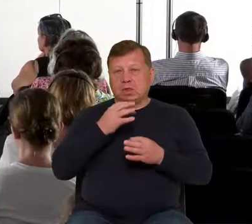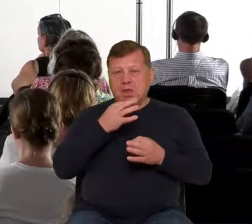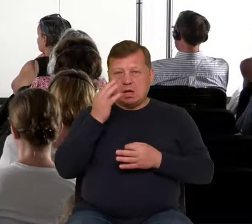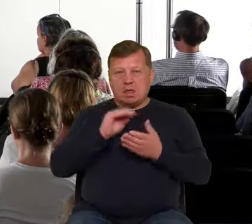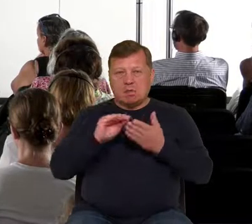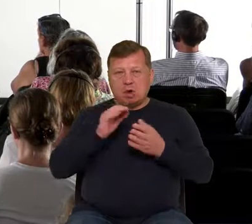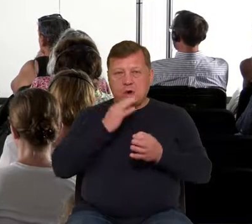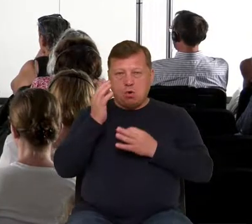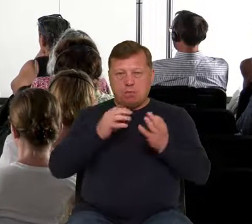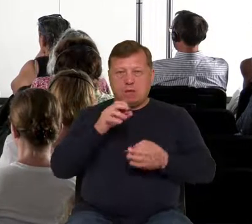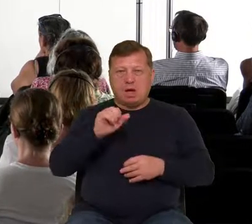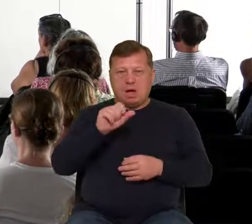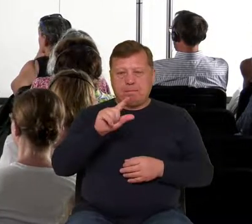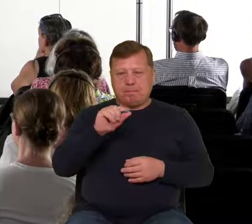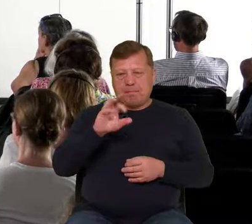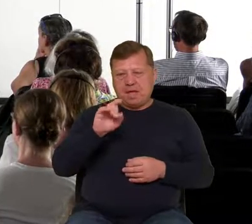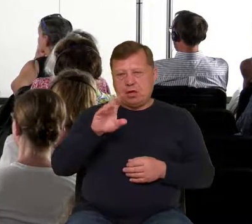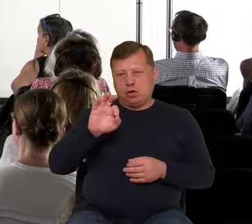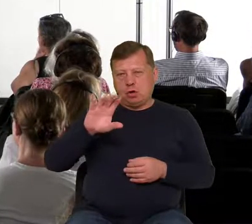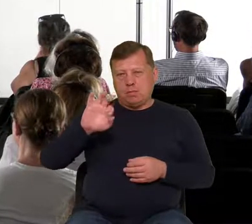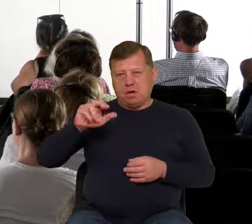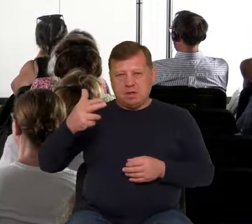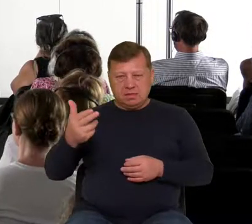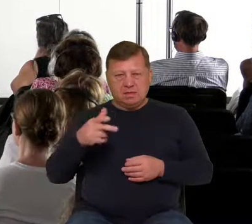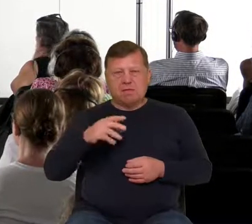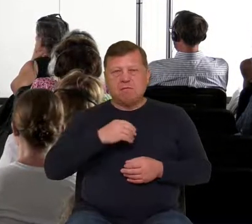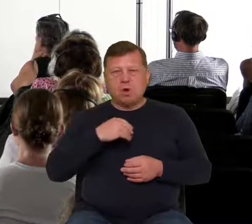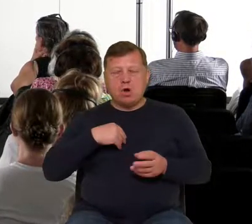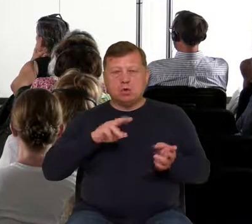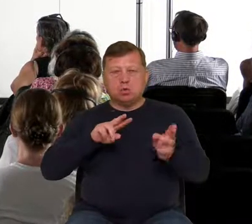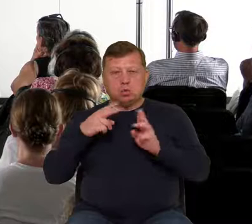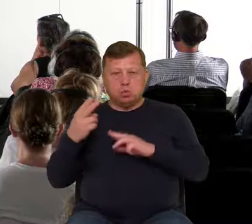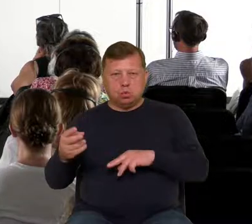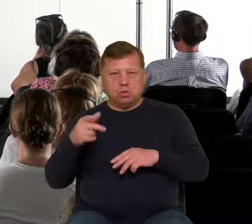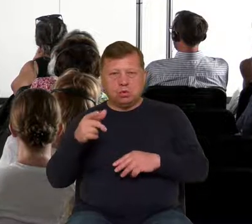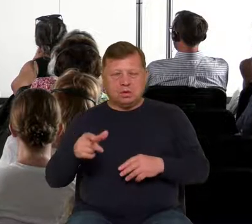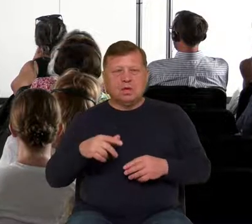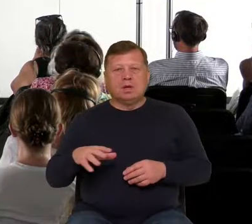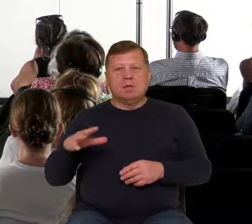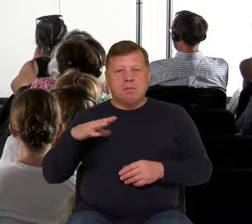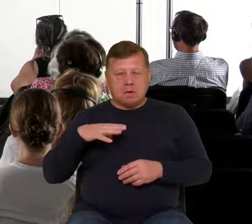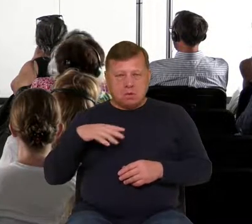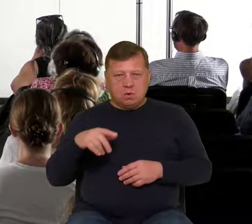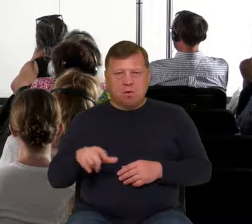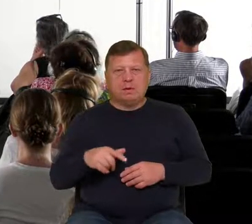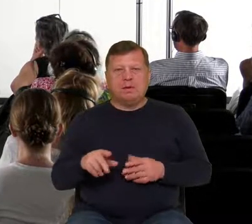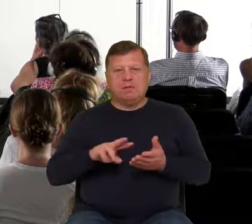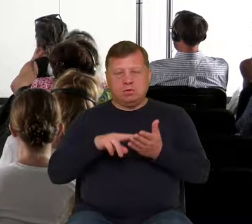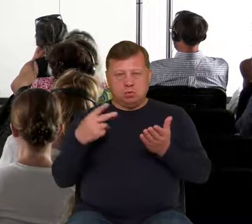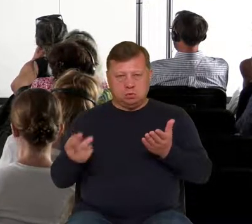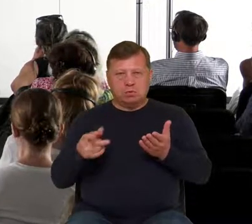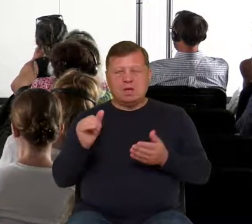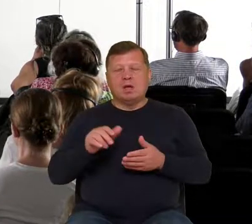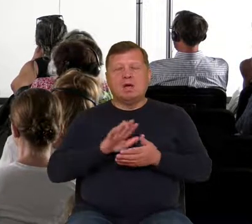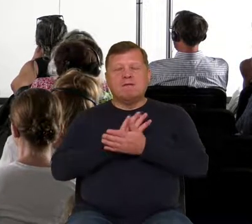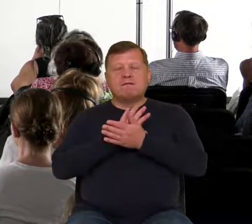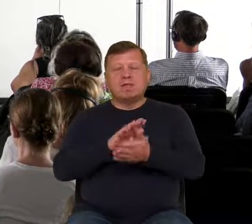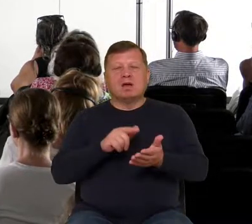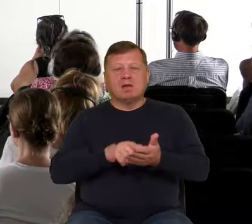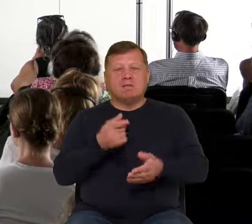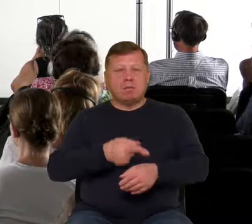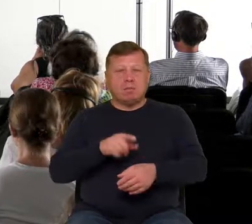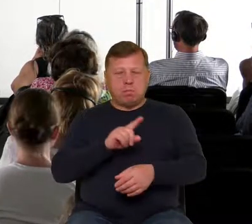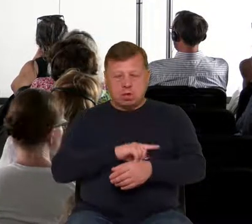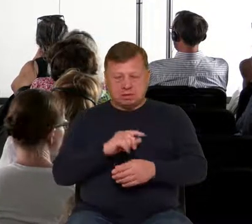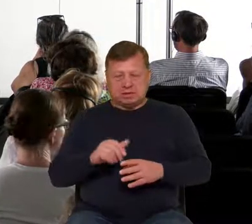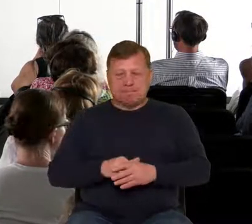spotkaliśmy, Apey Rogon, który w Polsce ukazał się w tłumaczeniu Agizano i oczywiście wydało go wydawnictwo poznańskie.